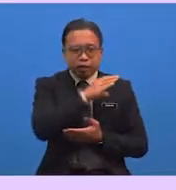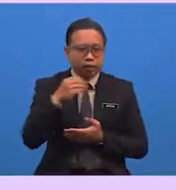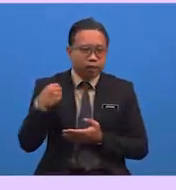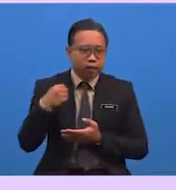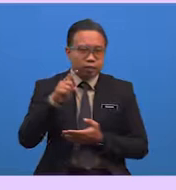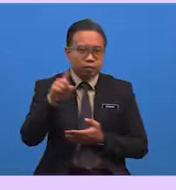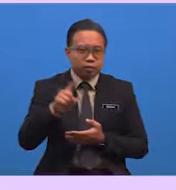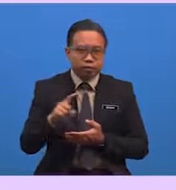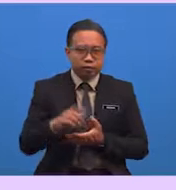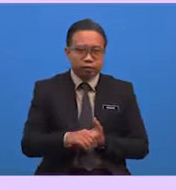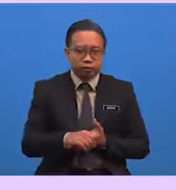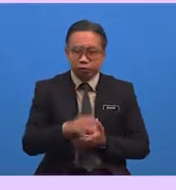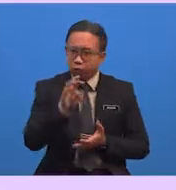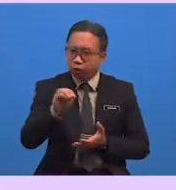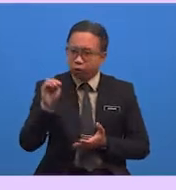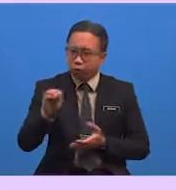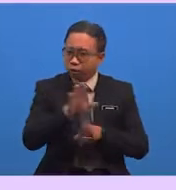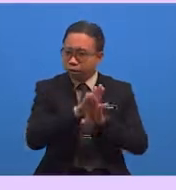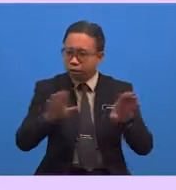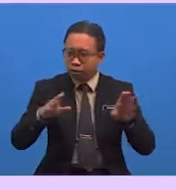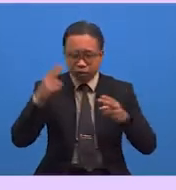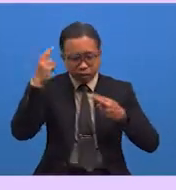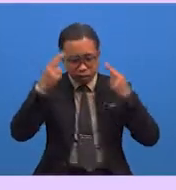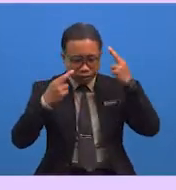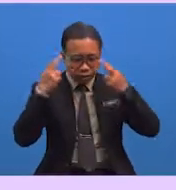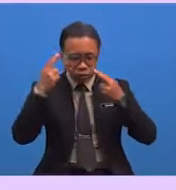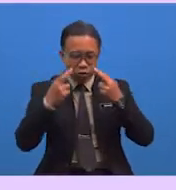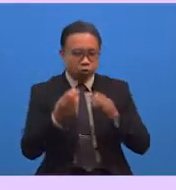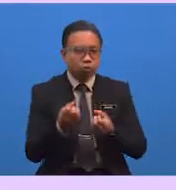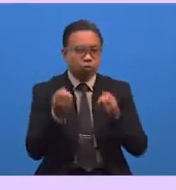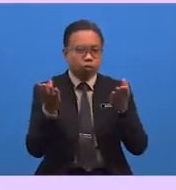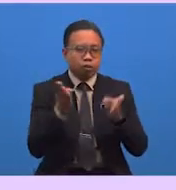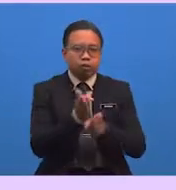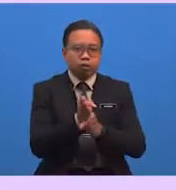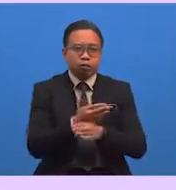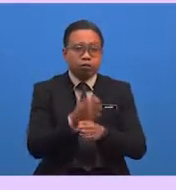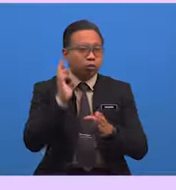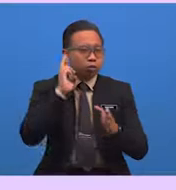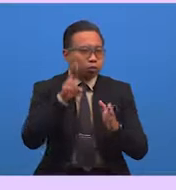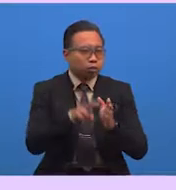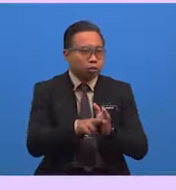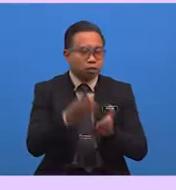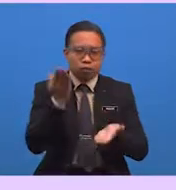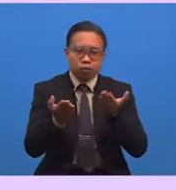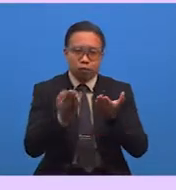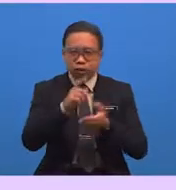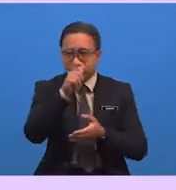Z. Murid-murid jangan risau dengan pelbagai bentuk rajah yang mungkin